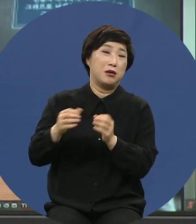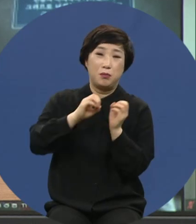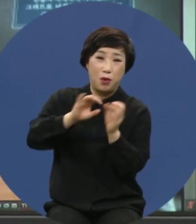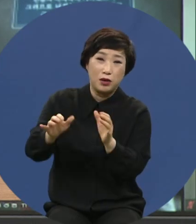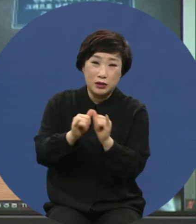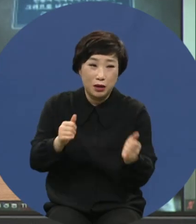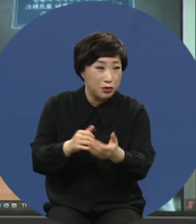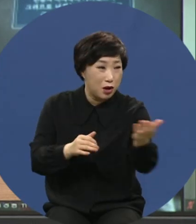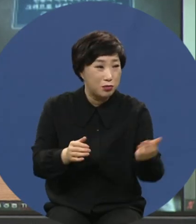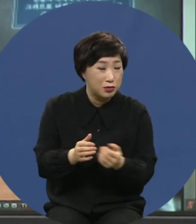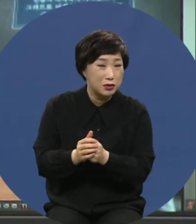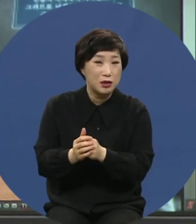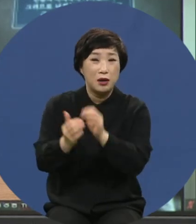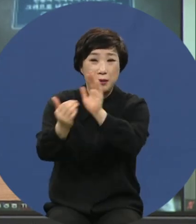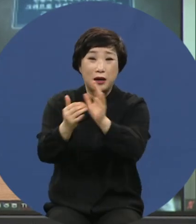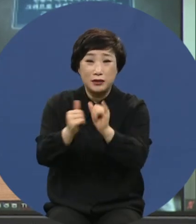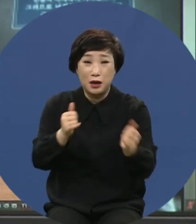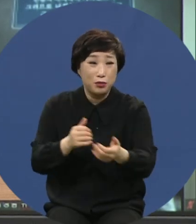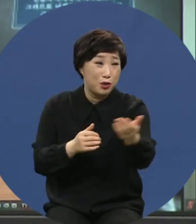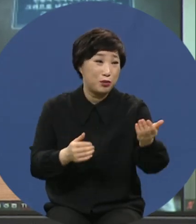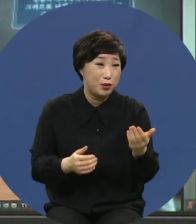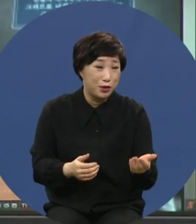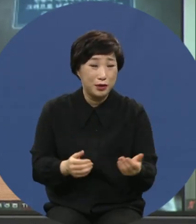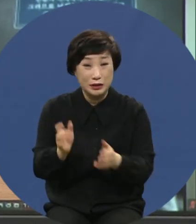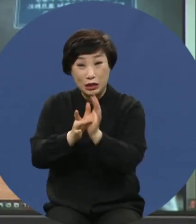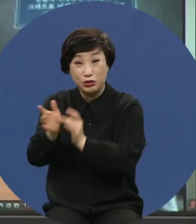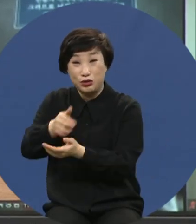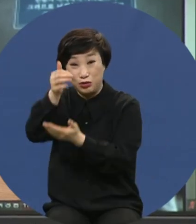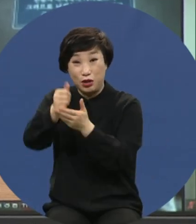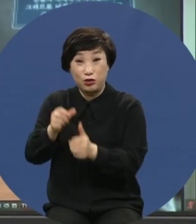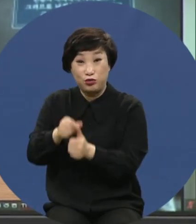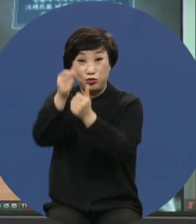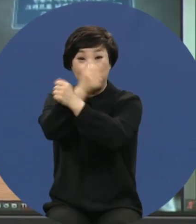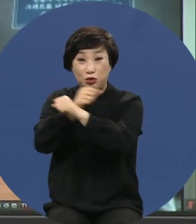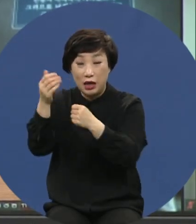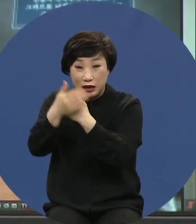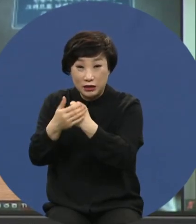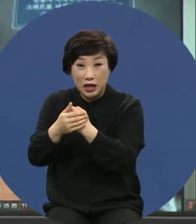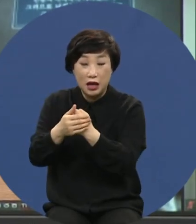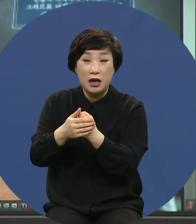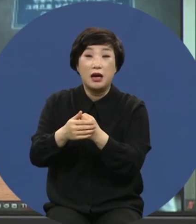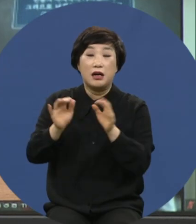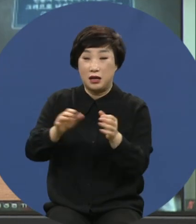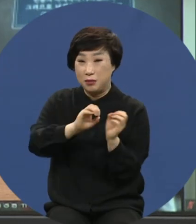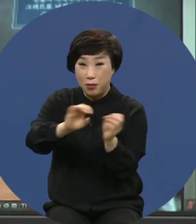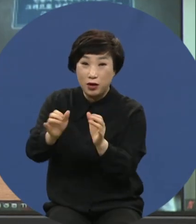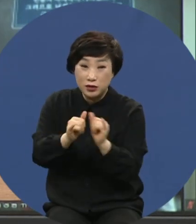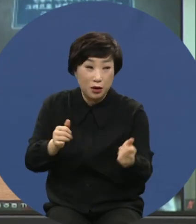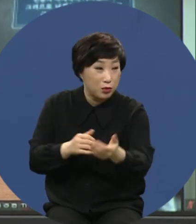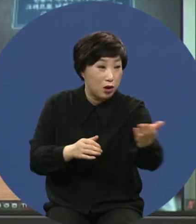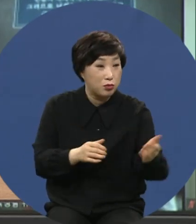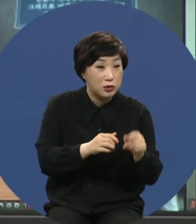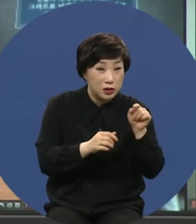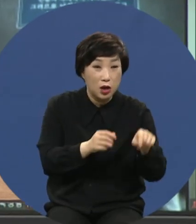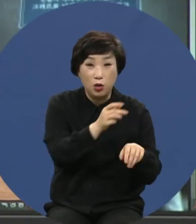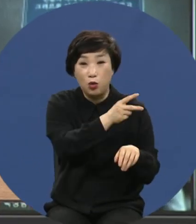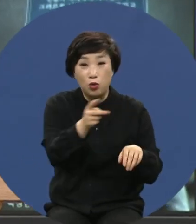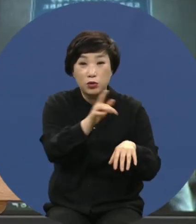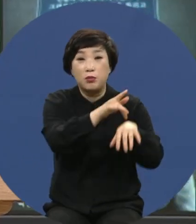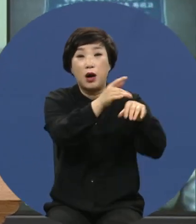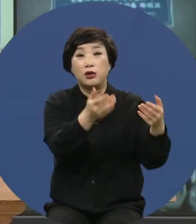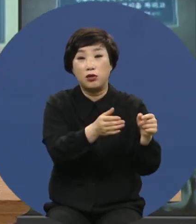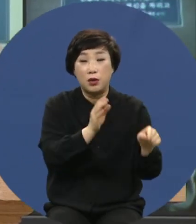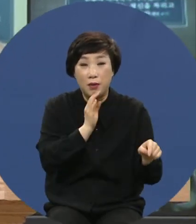이 구속사역을 부인하는 자, 예수 그리스도의 구속의 은혜를 부인하는 자는 사단의 역사.